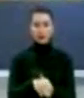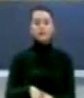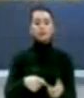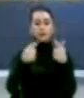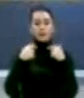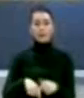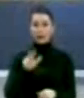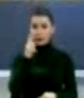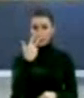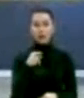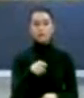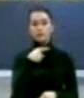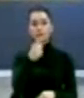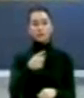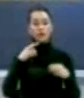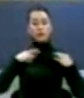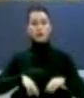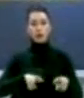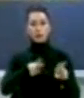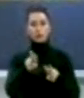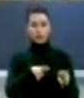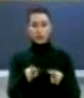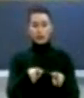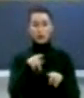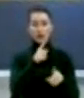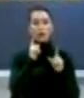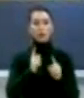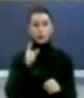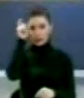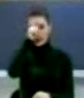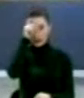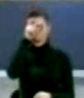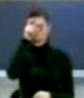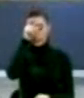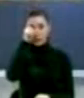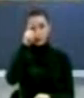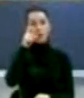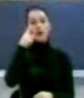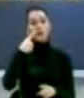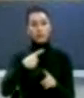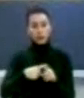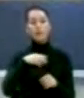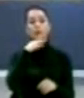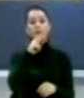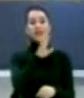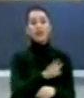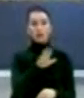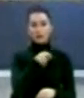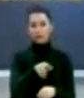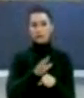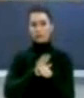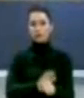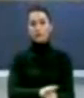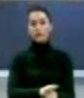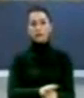thot kryetari i gjykatës themelore duhet jetë sërb i Kosovës nga Kosova veriore,